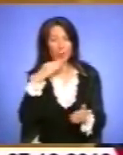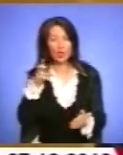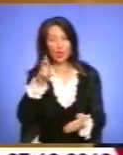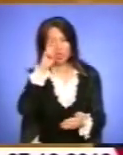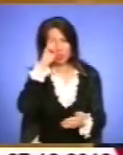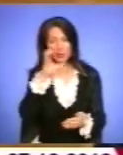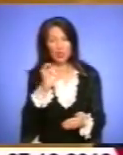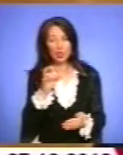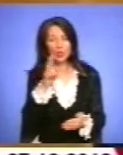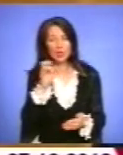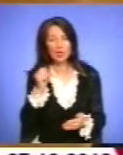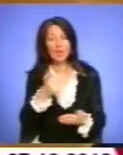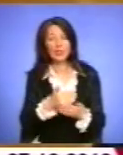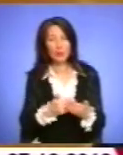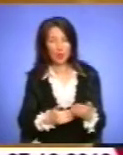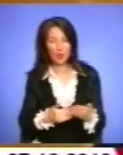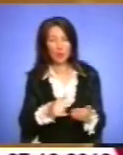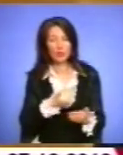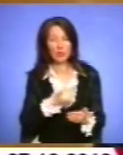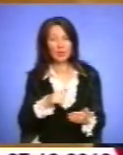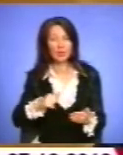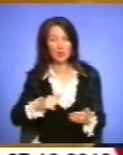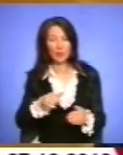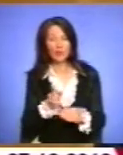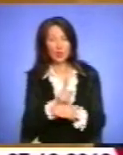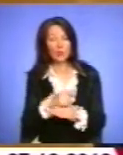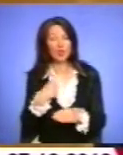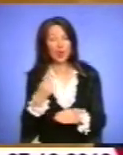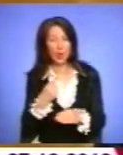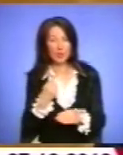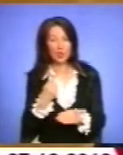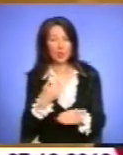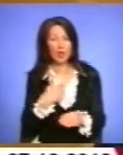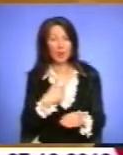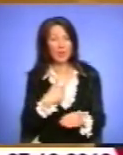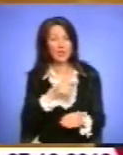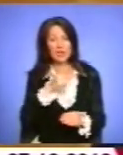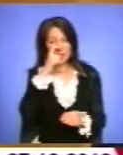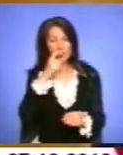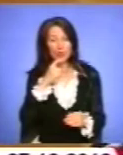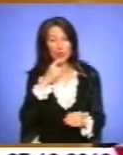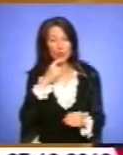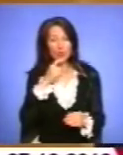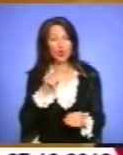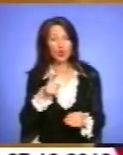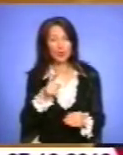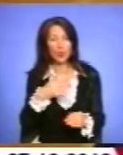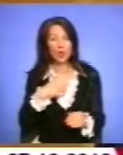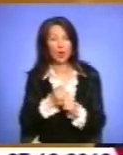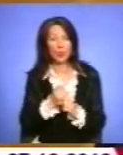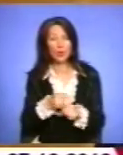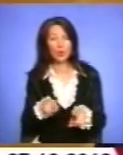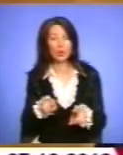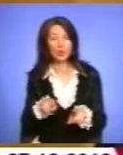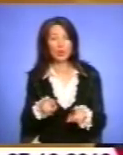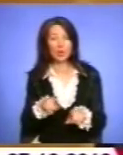державних соціальних програм і саме в Тернопільській області. Мені не зрозуміло, чому ми робимо